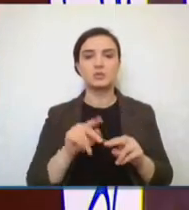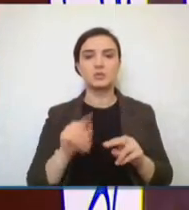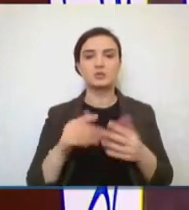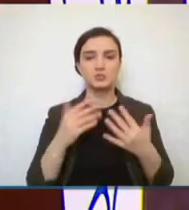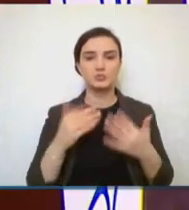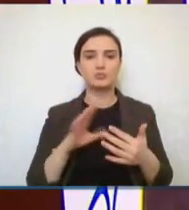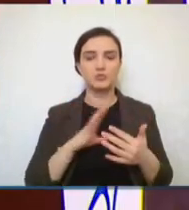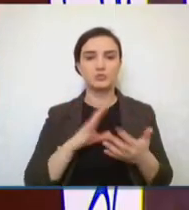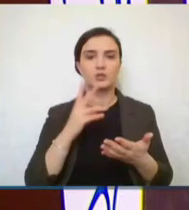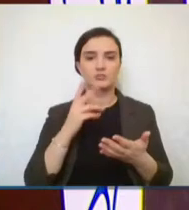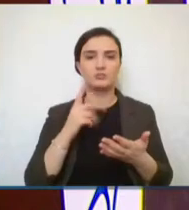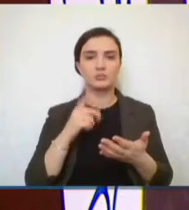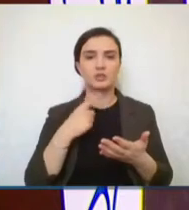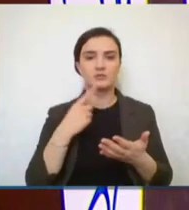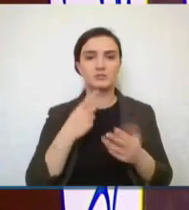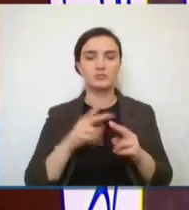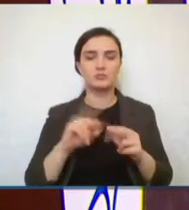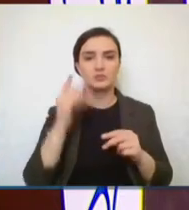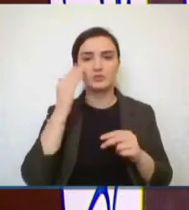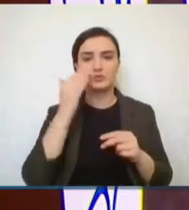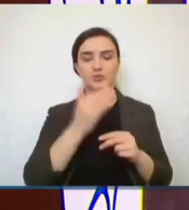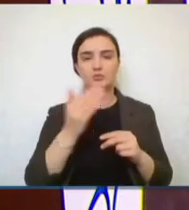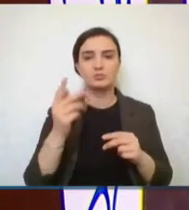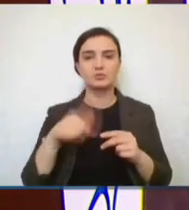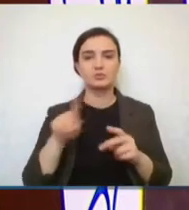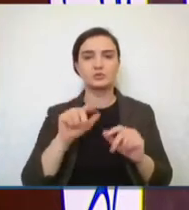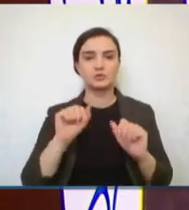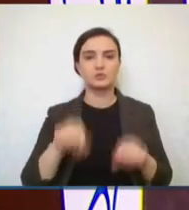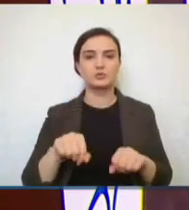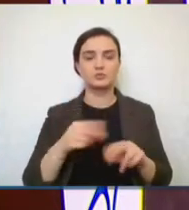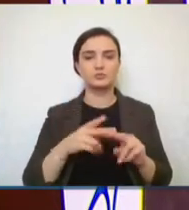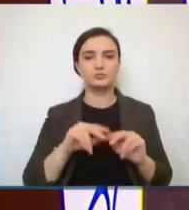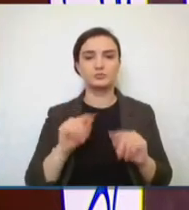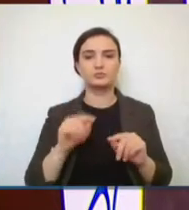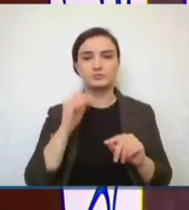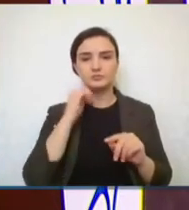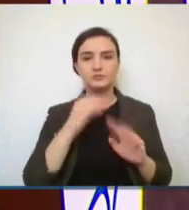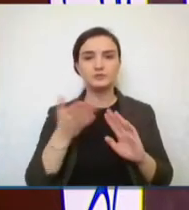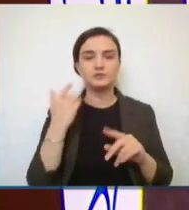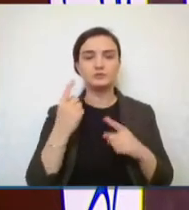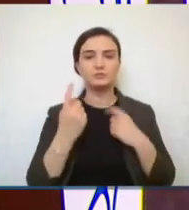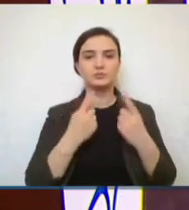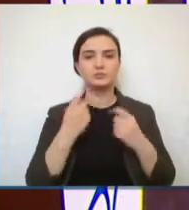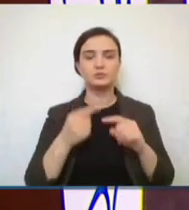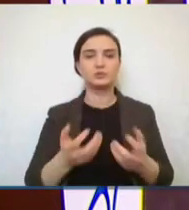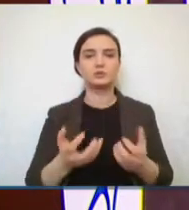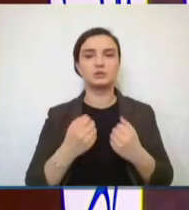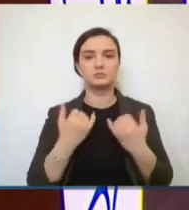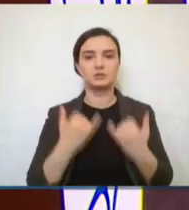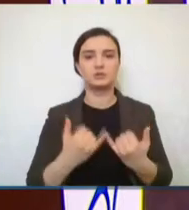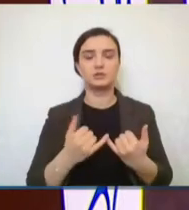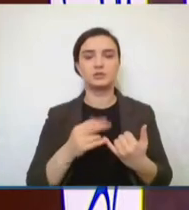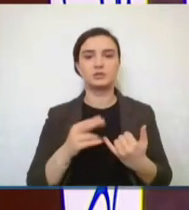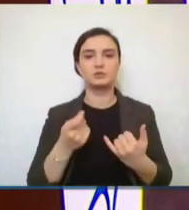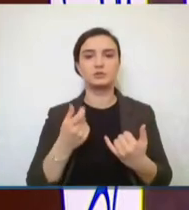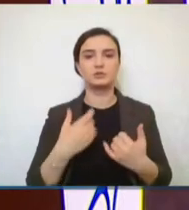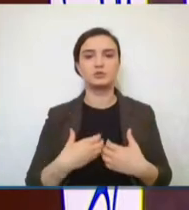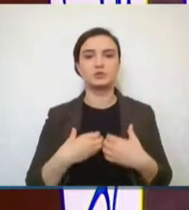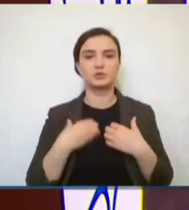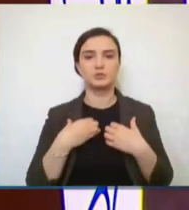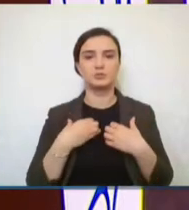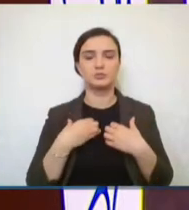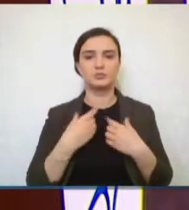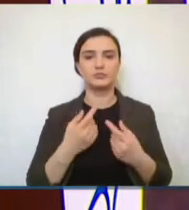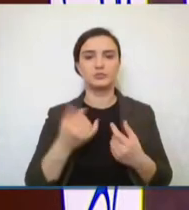რომ საზოგადოება შესაძლოა აი ამ ძველ ინფორმაციას იღებს ახლა და ცოტა შეშინებული გვიკავშირდება ჩვენ